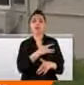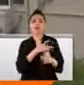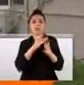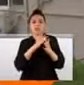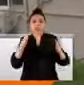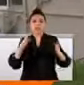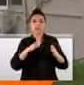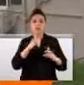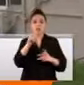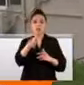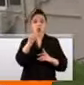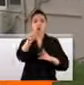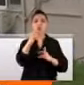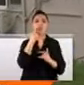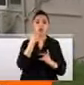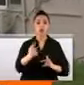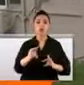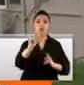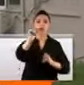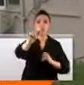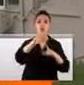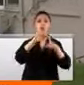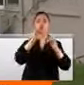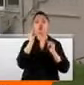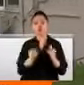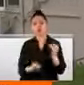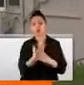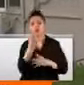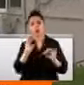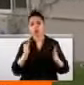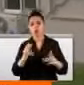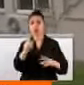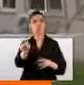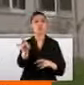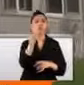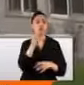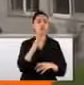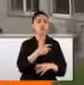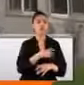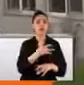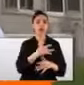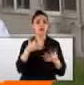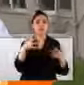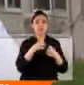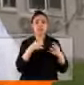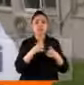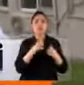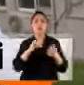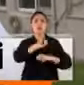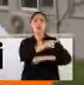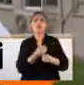yapıyor. Dilate kardiyomiyopati dediğimiz tablolar ortaya çıkabiliyor. Bunun sonucunda da kalbin kasılma gücü